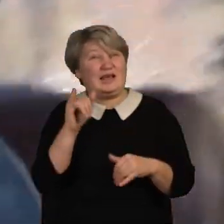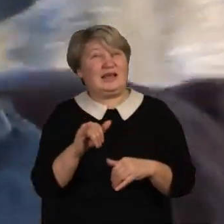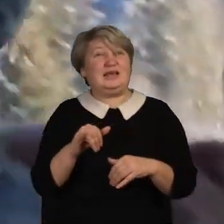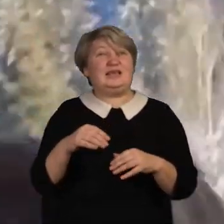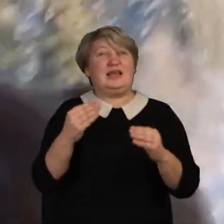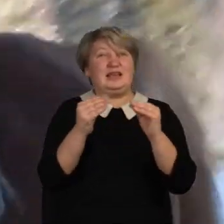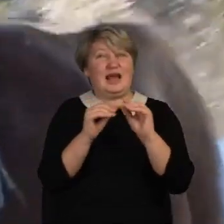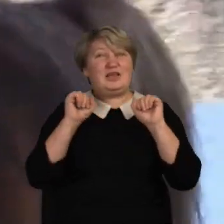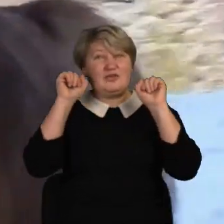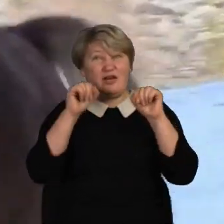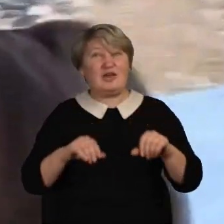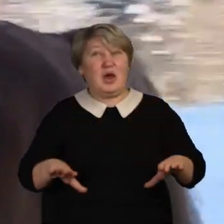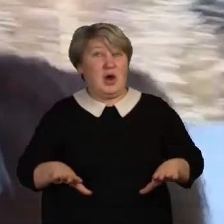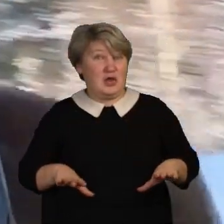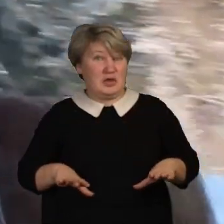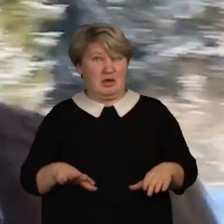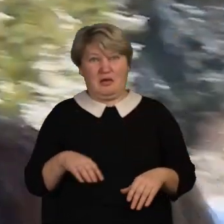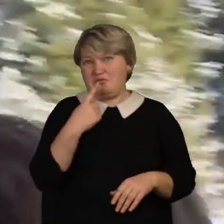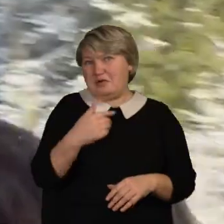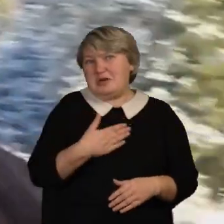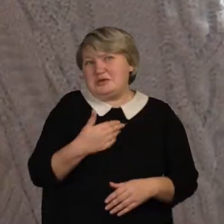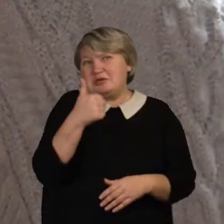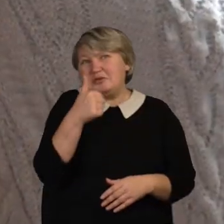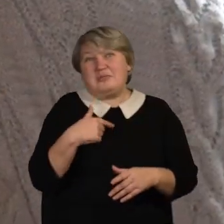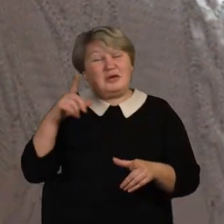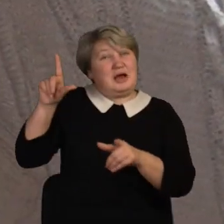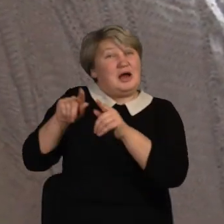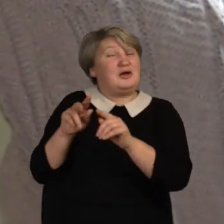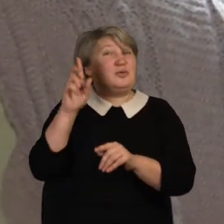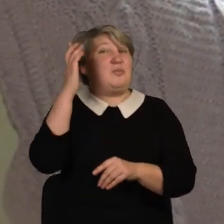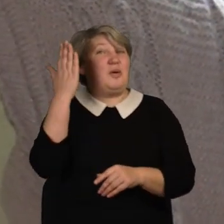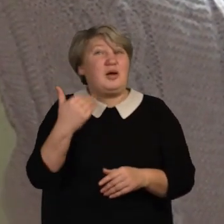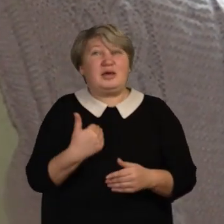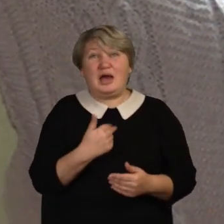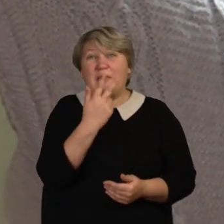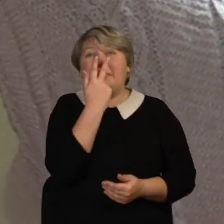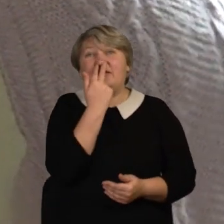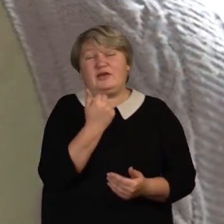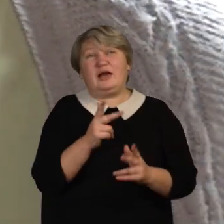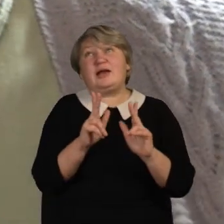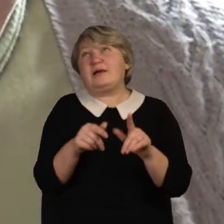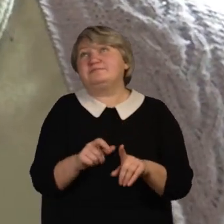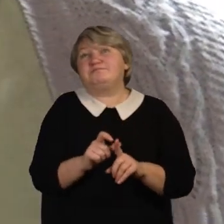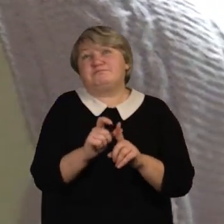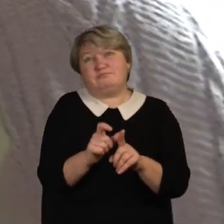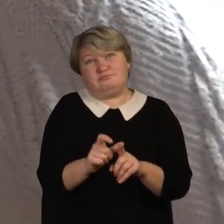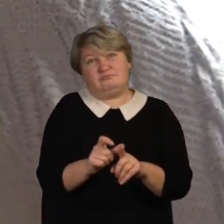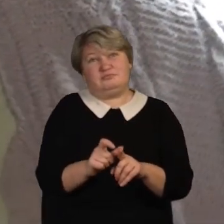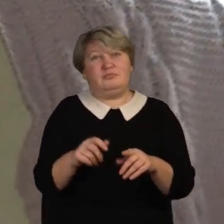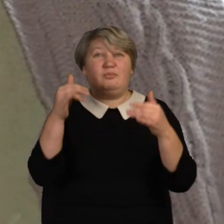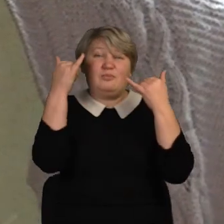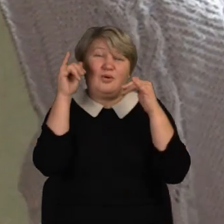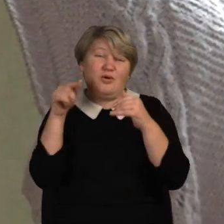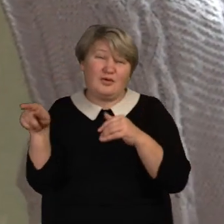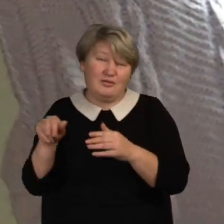говяче коня. І вона каже мені, добре, я собі ж Богом. Я прибігла, як сказати, піду з коровами